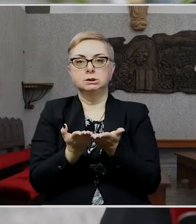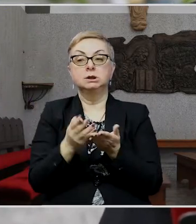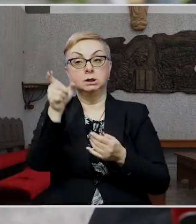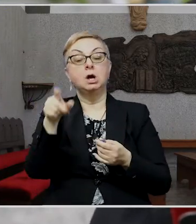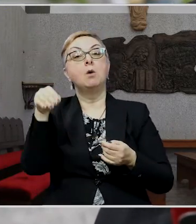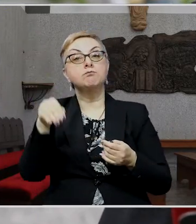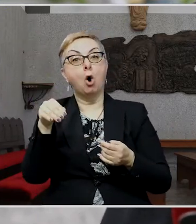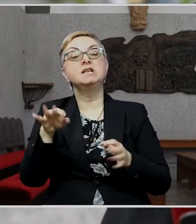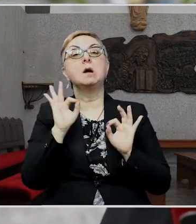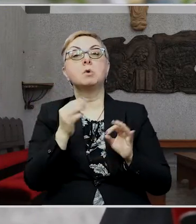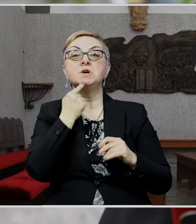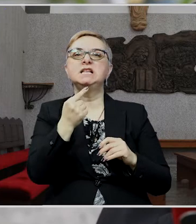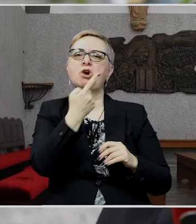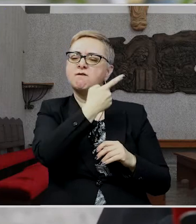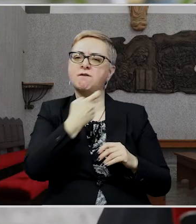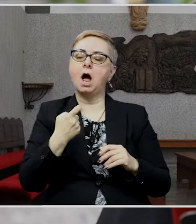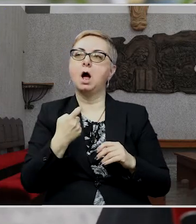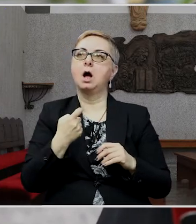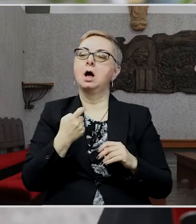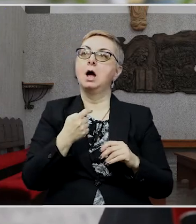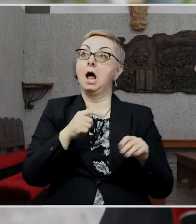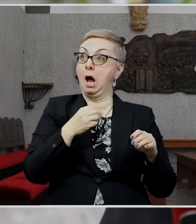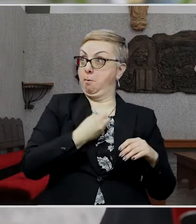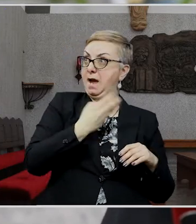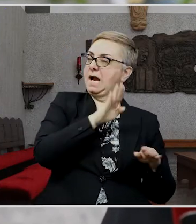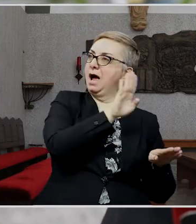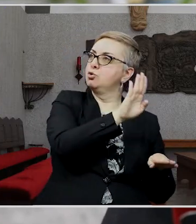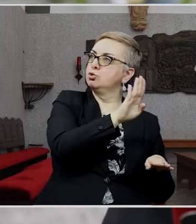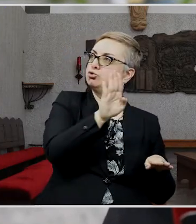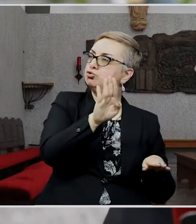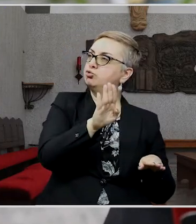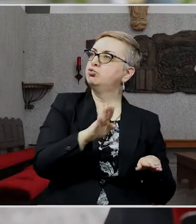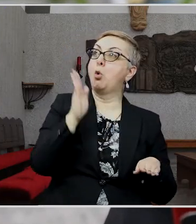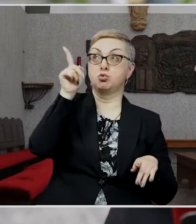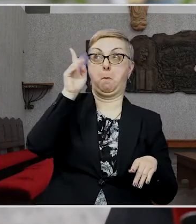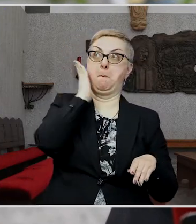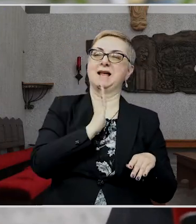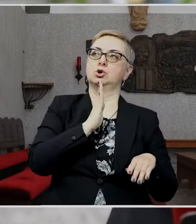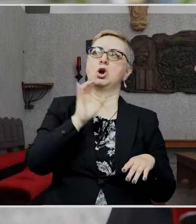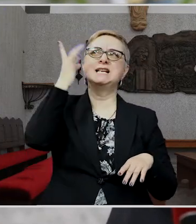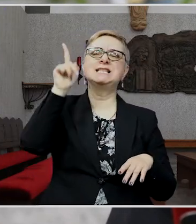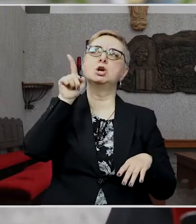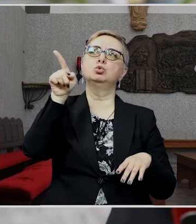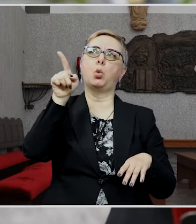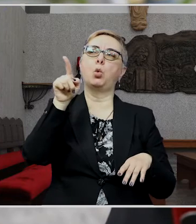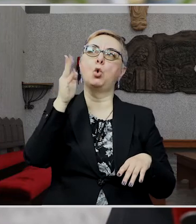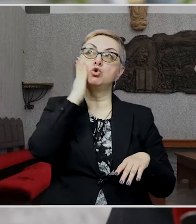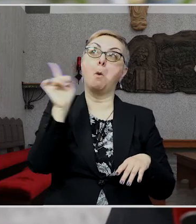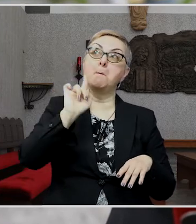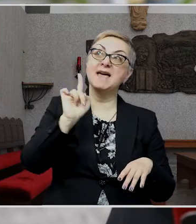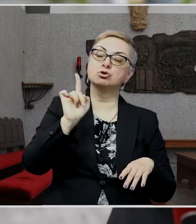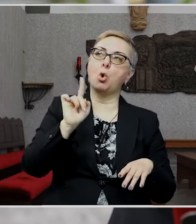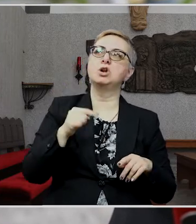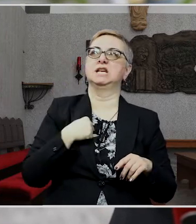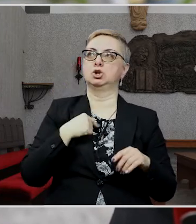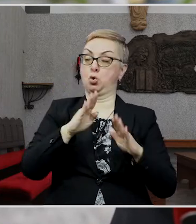mosè e continuerà a dire perdona signore il loro peccato altrimenti se tu non lo perdoni